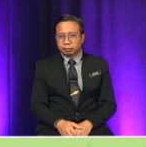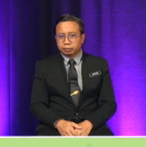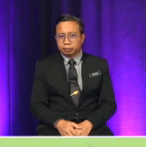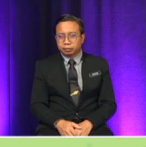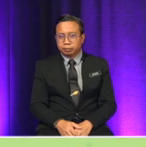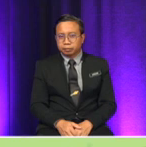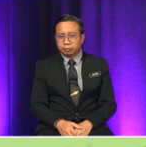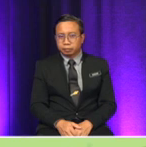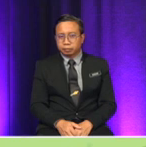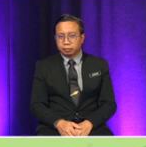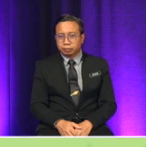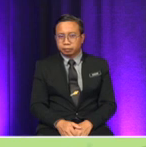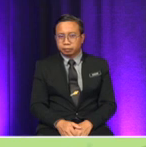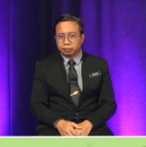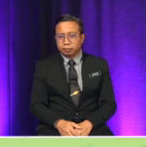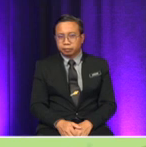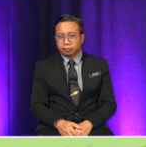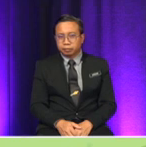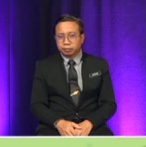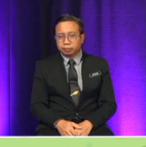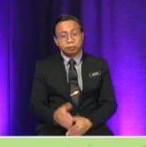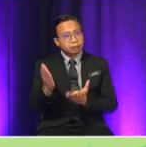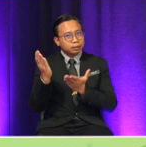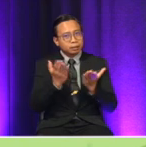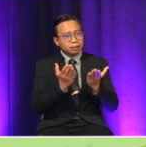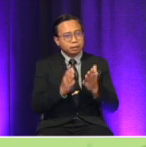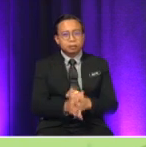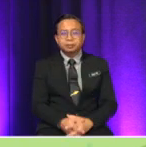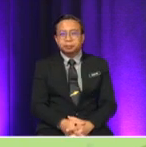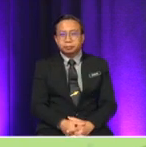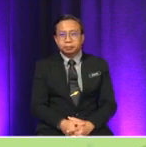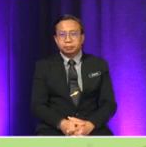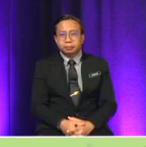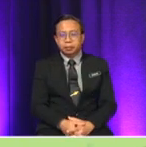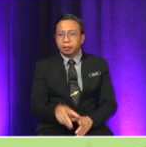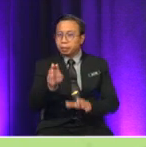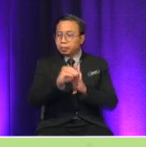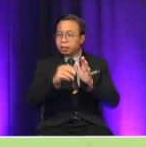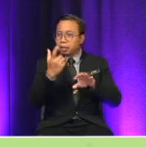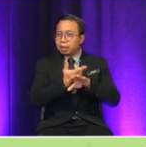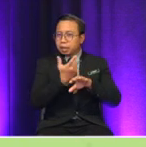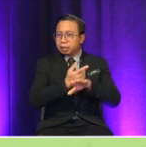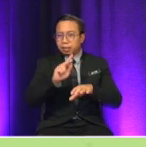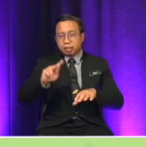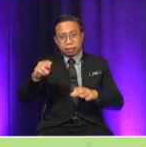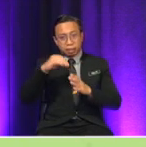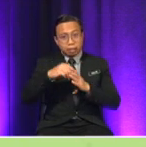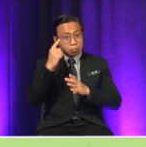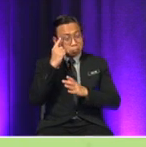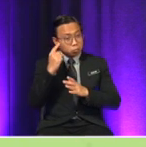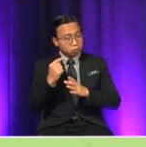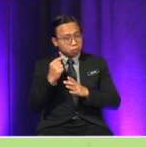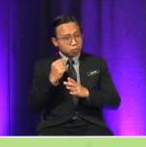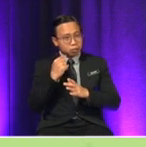baca? Silakan. Tak apa, saya baca, cikgu. Okey, good, Alisa. Melatih kanak-kanak dalam koordinasi mata,